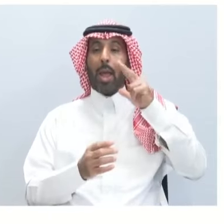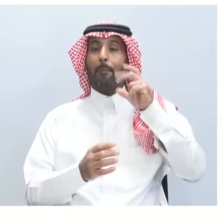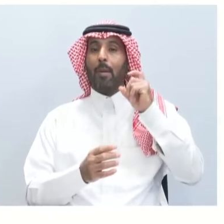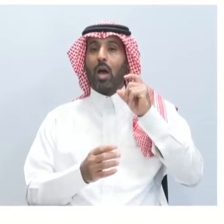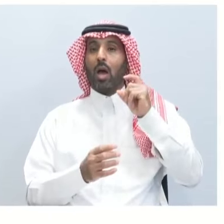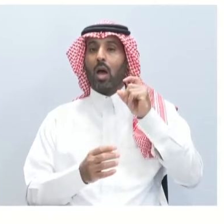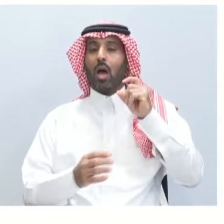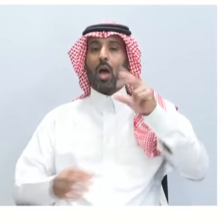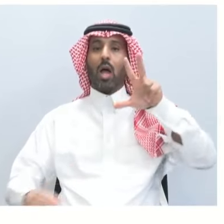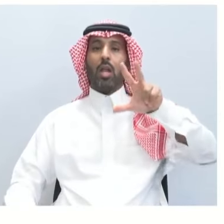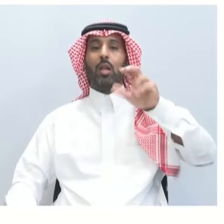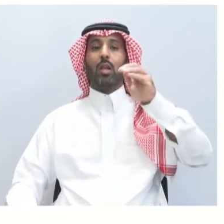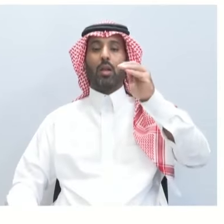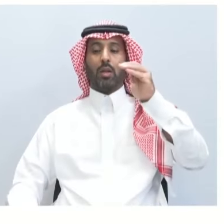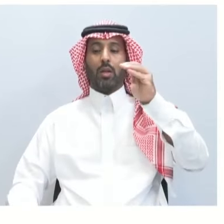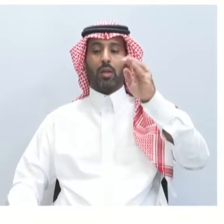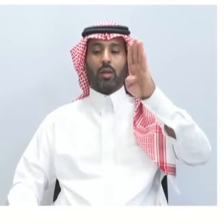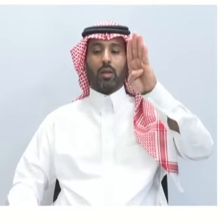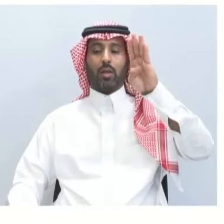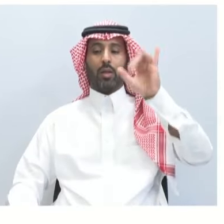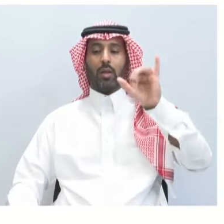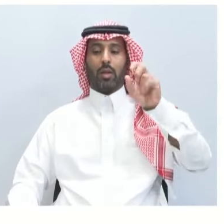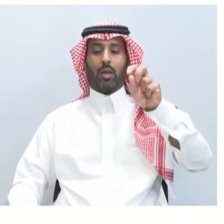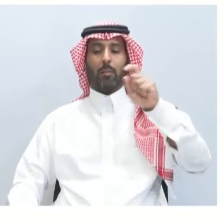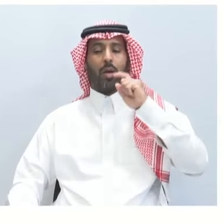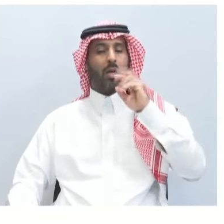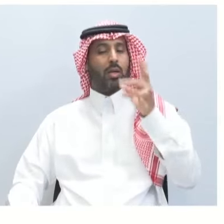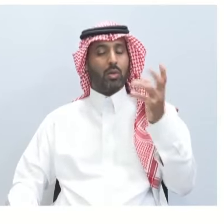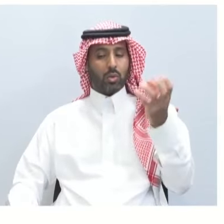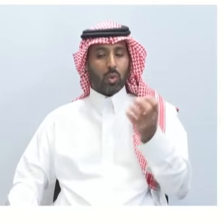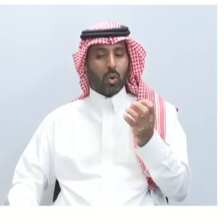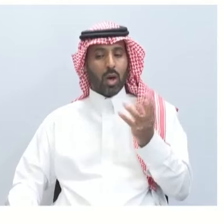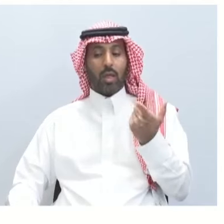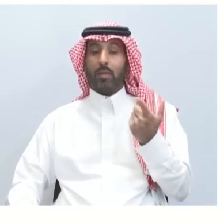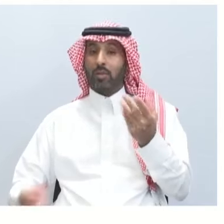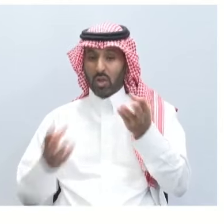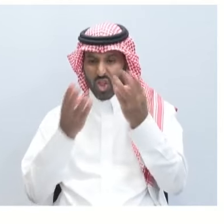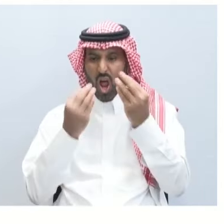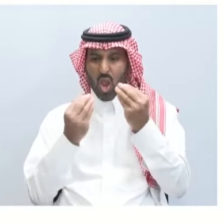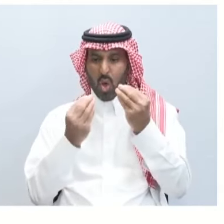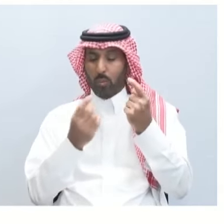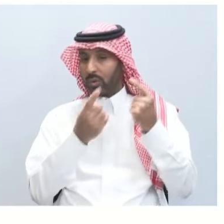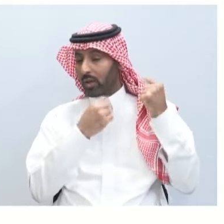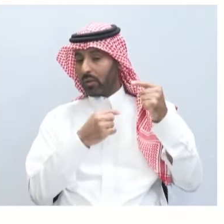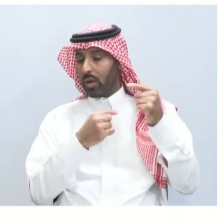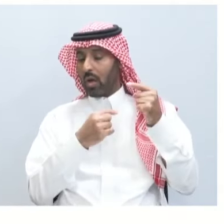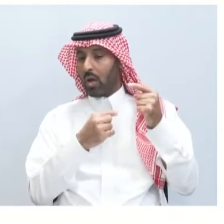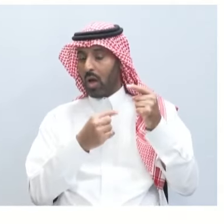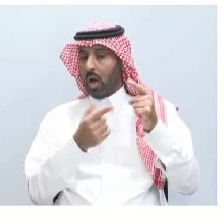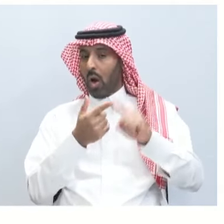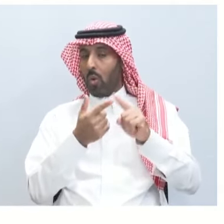الخيار المناسب لهذه العباره الحكمه تكتسب بالتعلم والخبره تورث من من الاباء